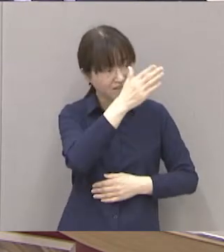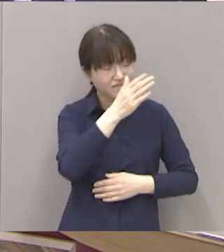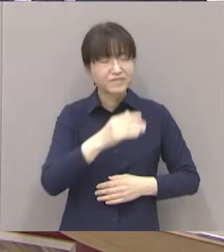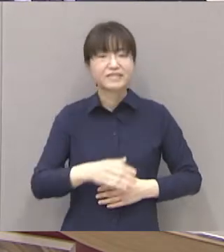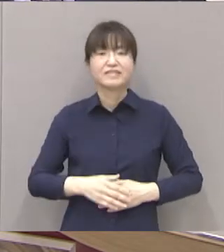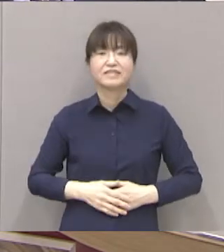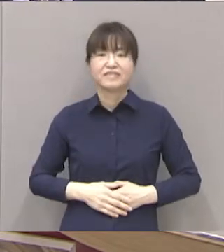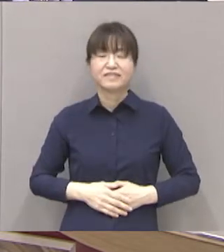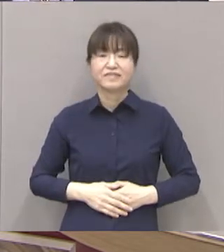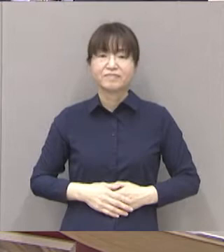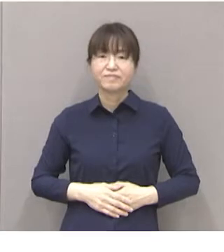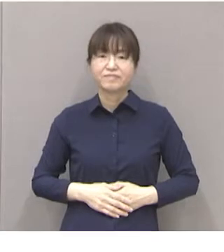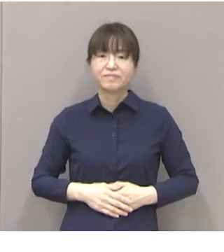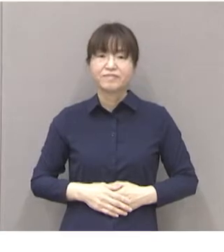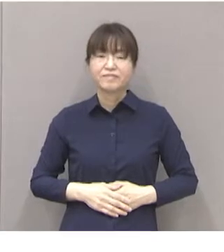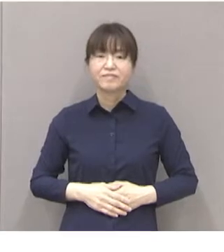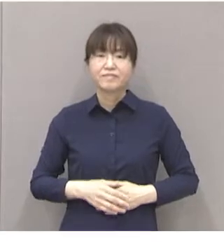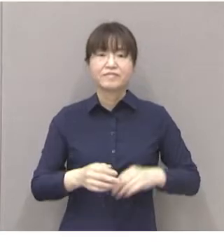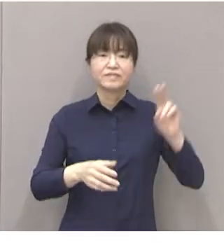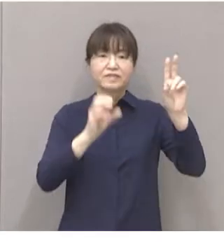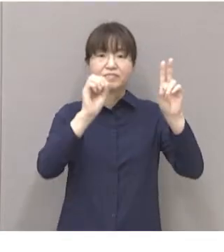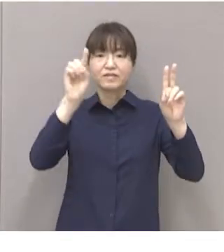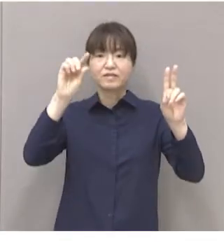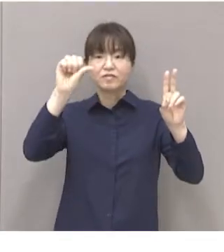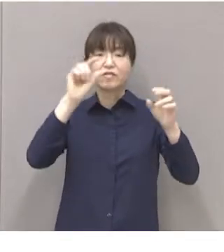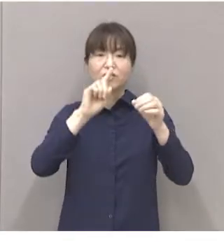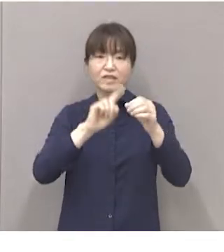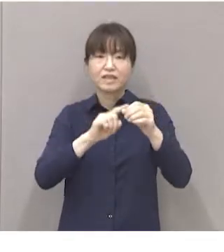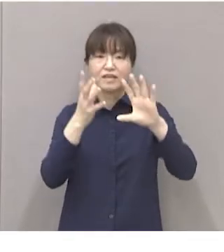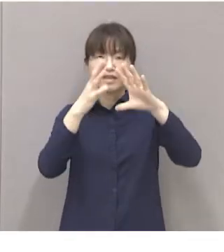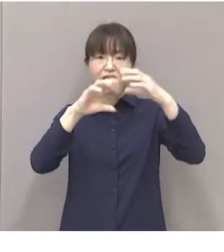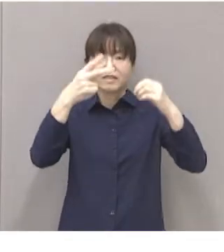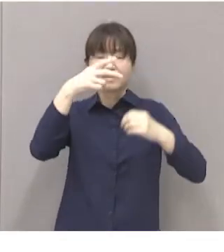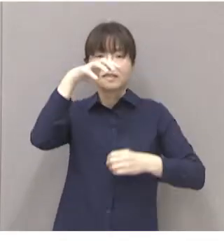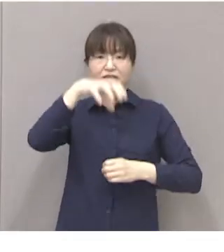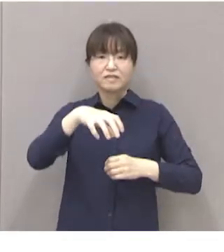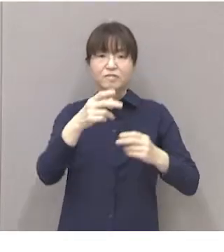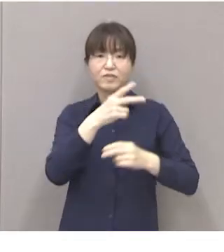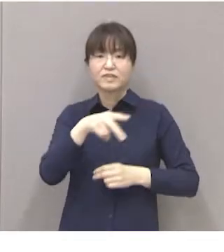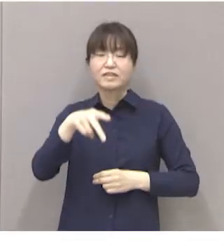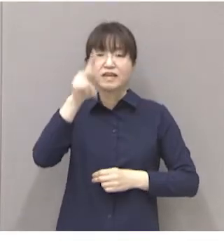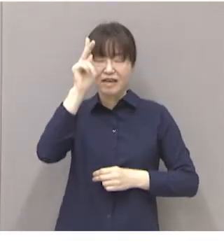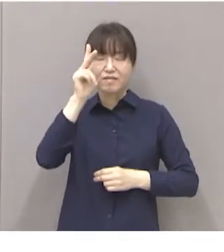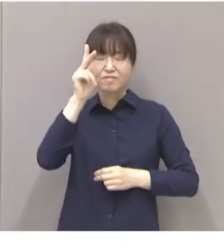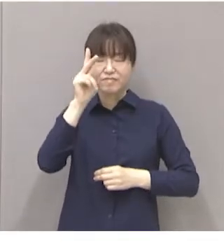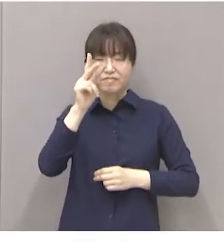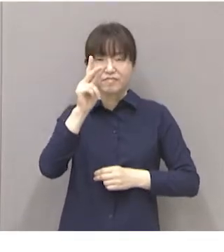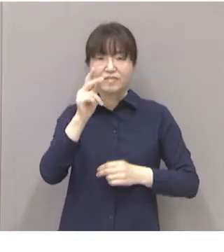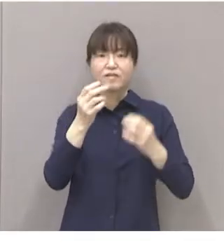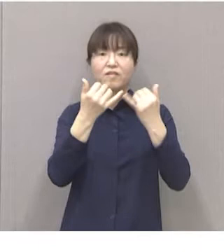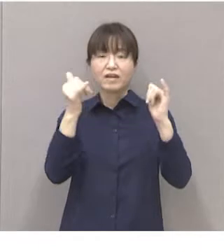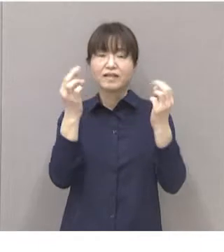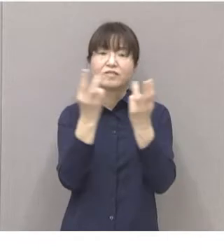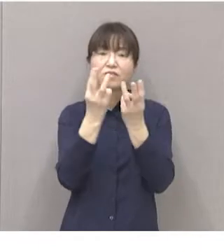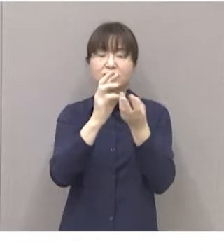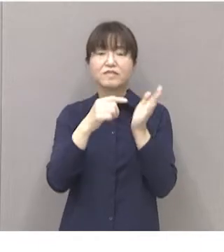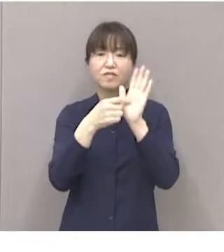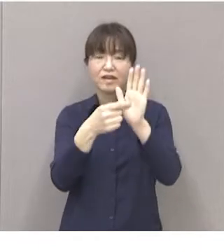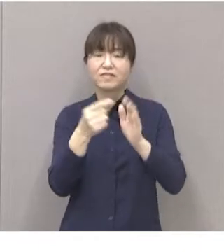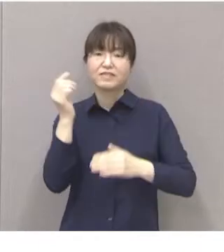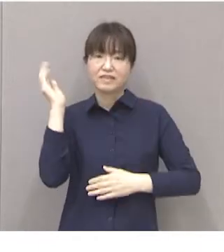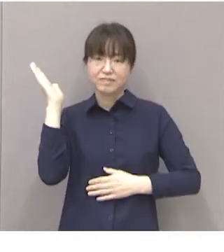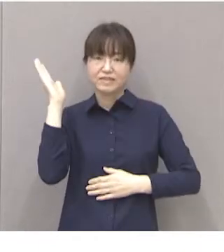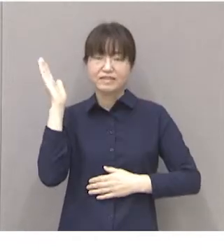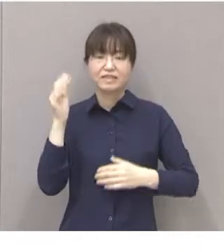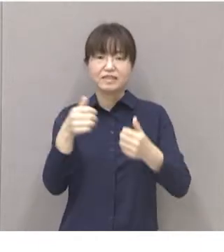こちらをご覧ください2015年に出雲市でがんになった方の数を表したグラフです男性では